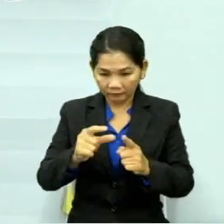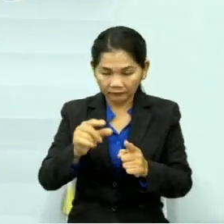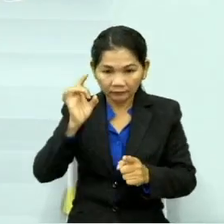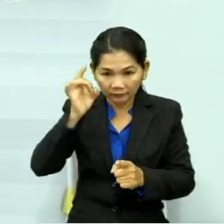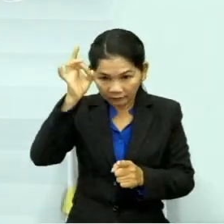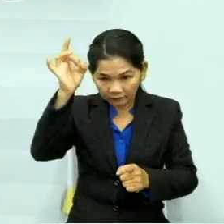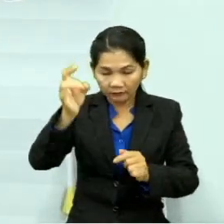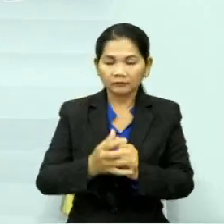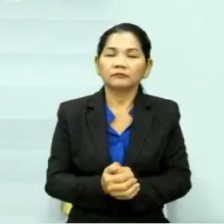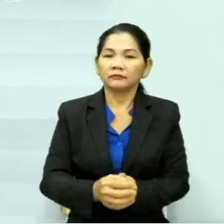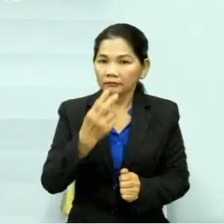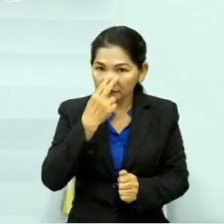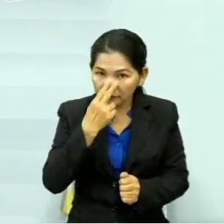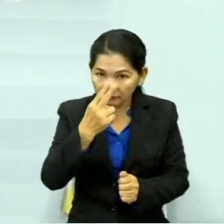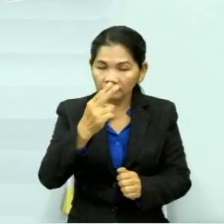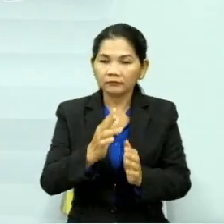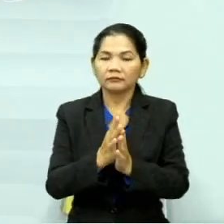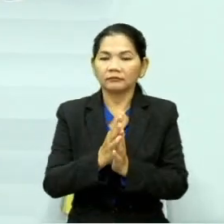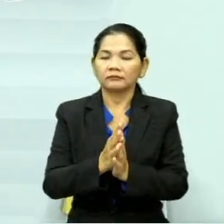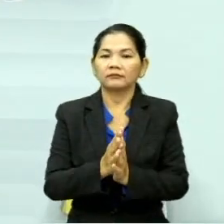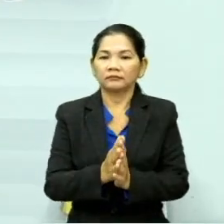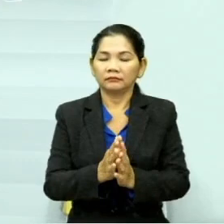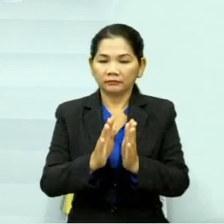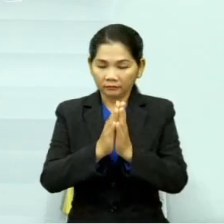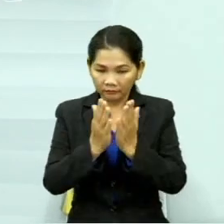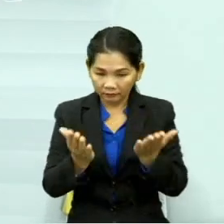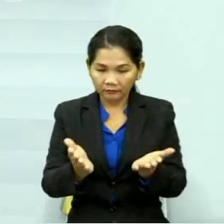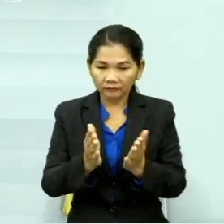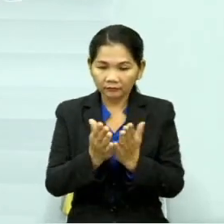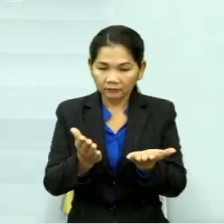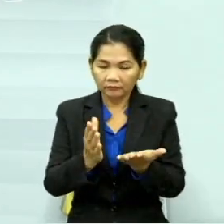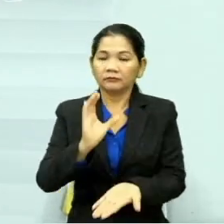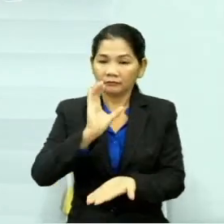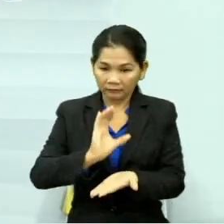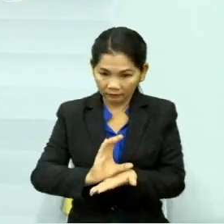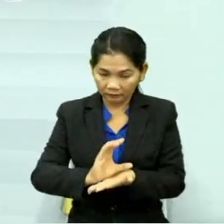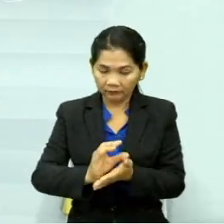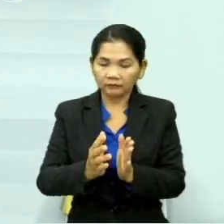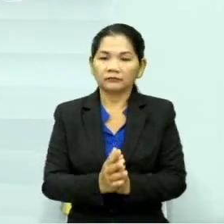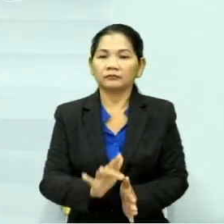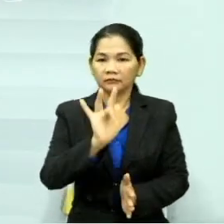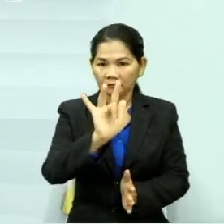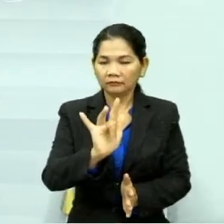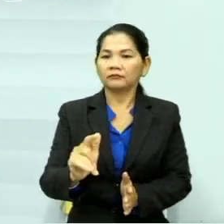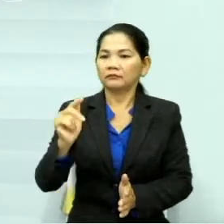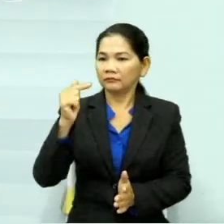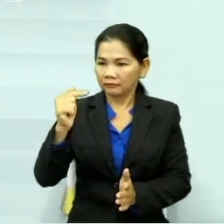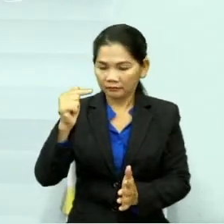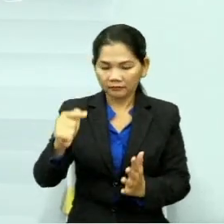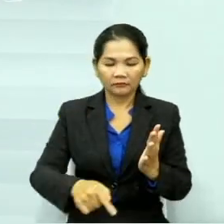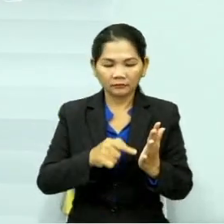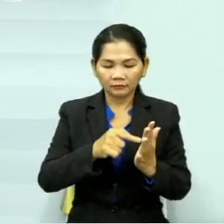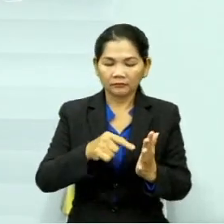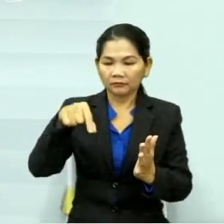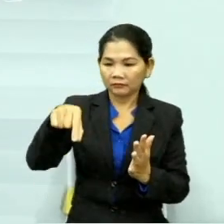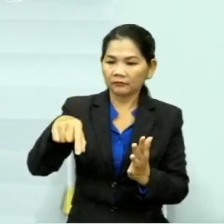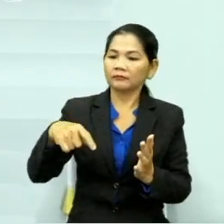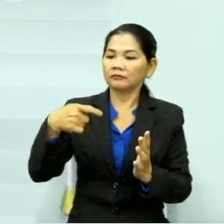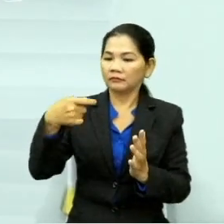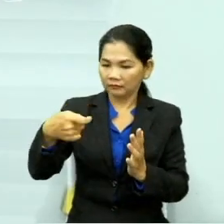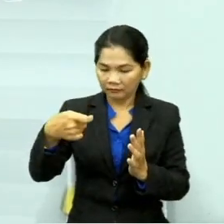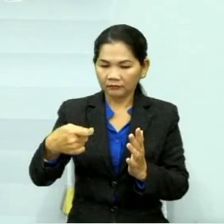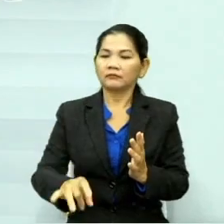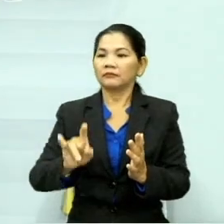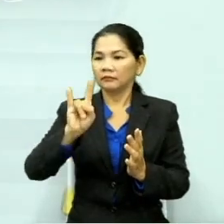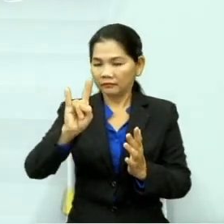bài dương cứ dương ai mơ bàn nè con bật tiền nó hay chậm này về bài chân nặng sạp nấy cứ dương bàn sắc xa rồi hay nè con na cha ở